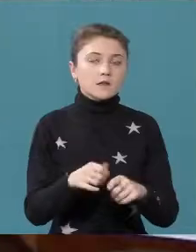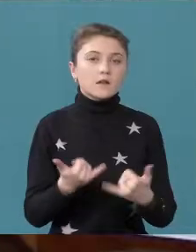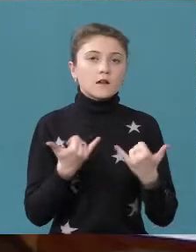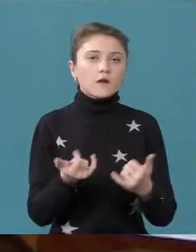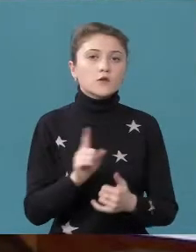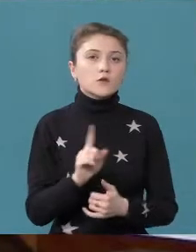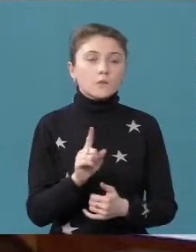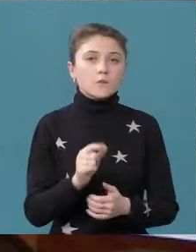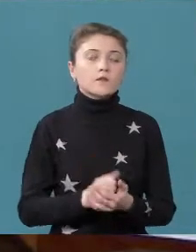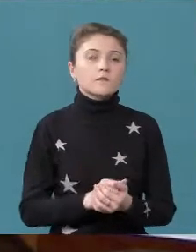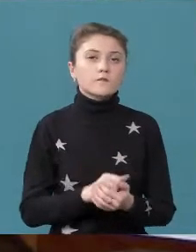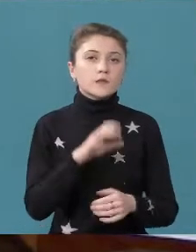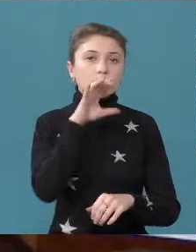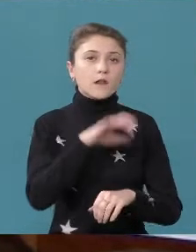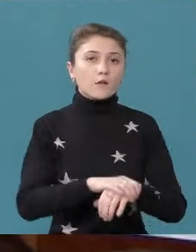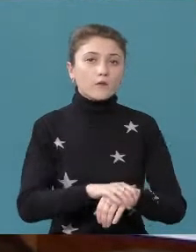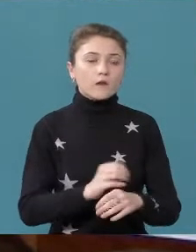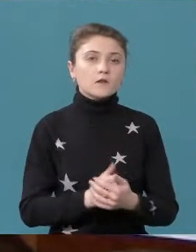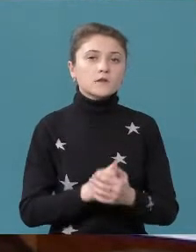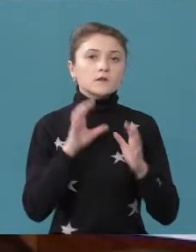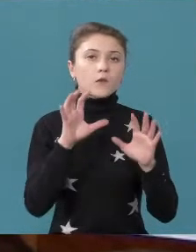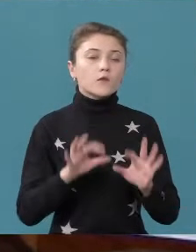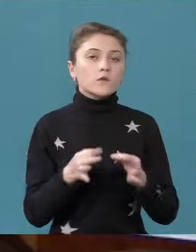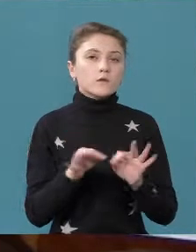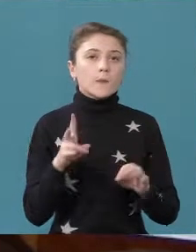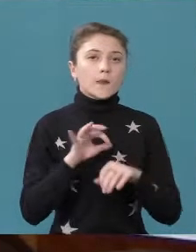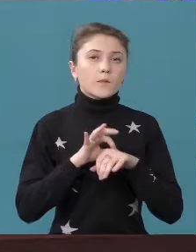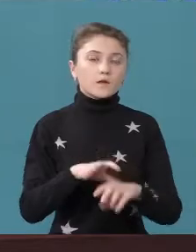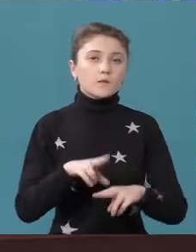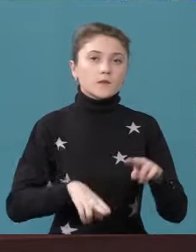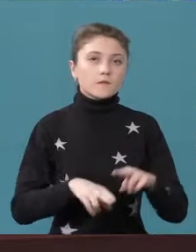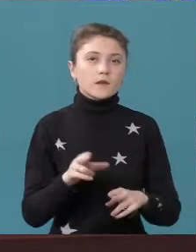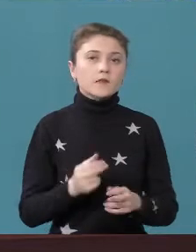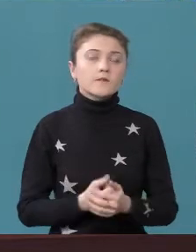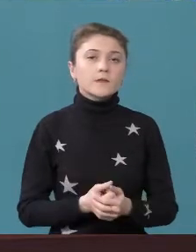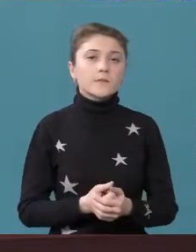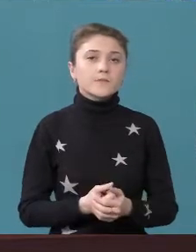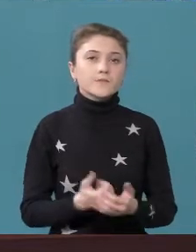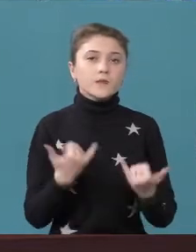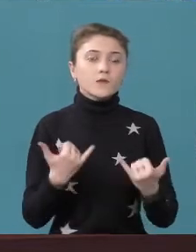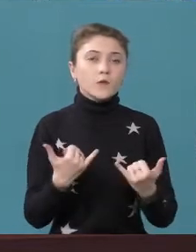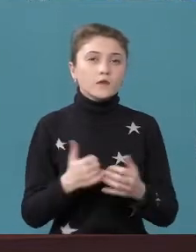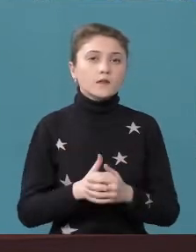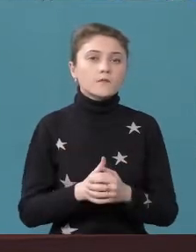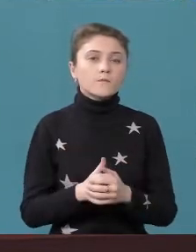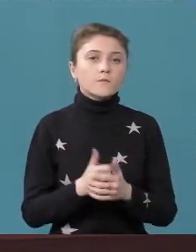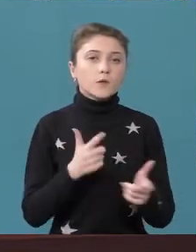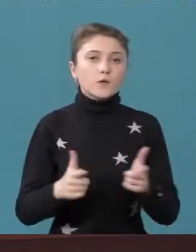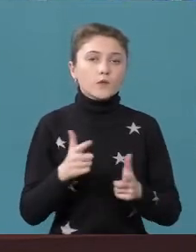встановити законність наданих дозволів на проведення будівництва. Сьогодні слідче управління підготує